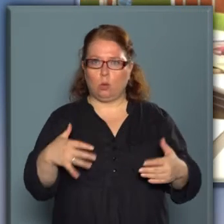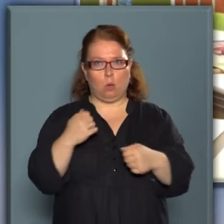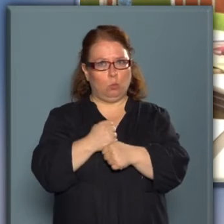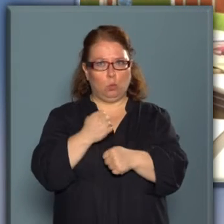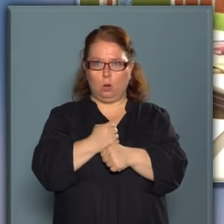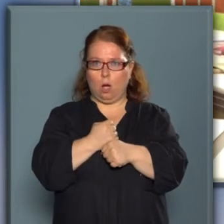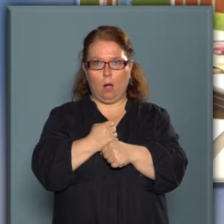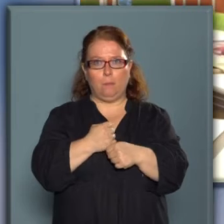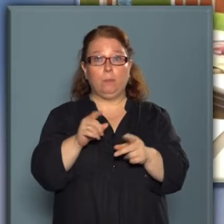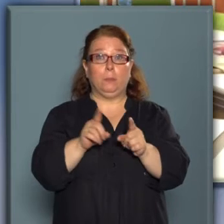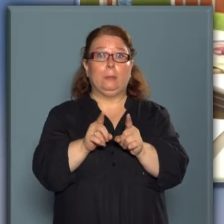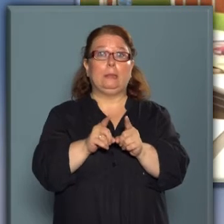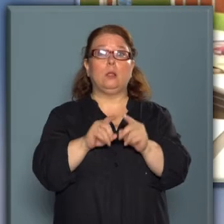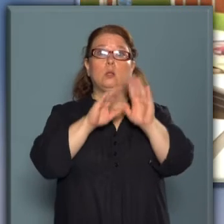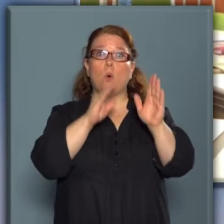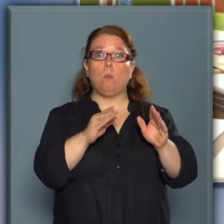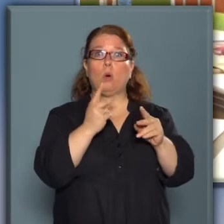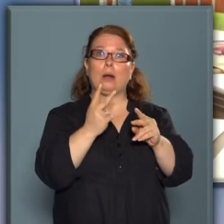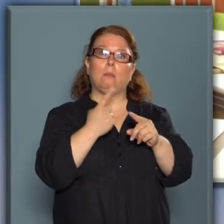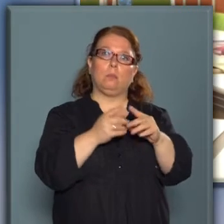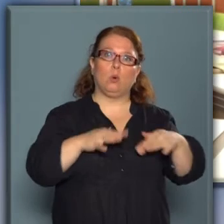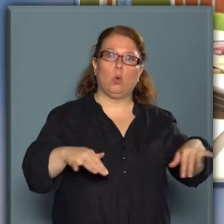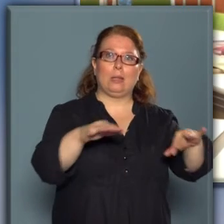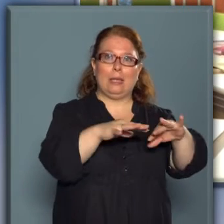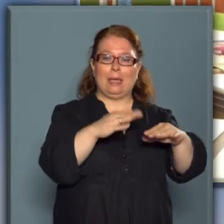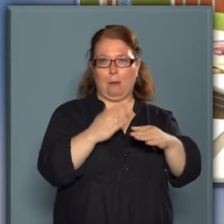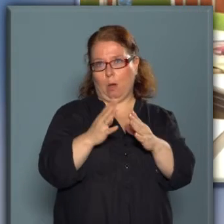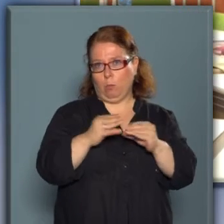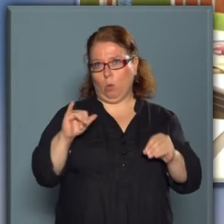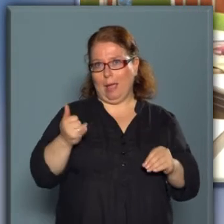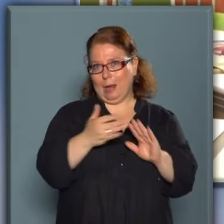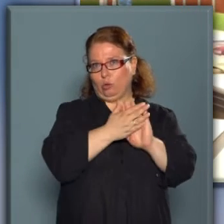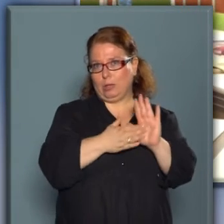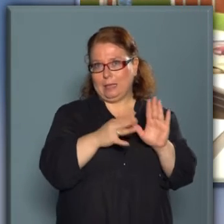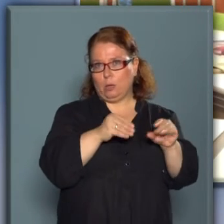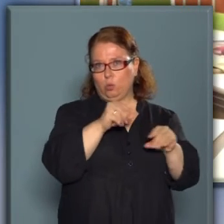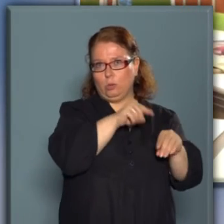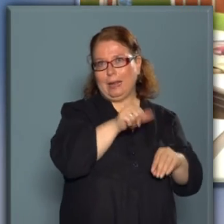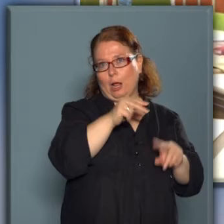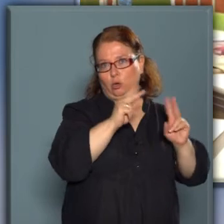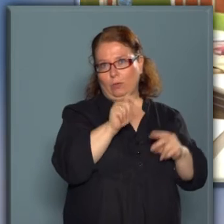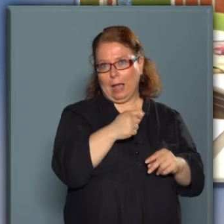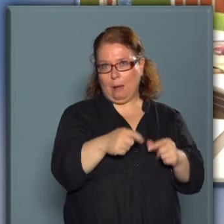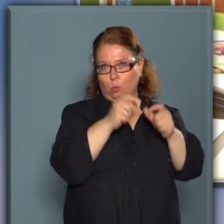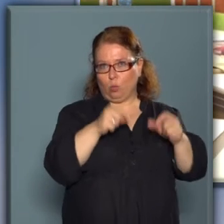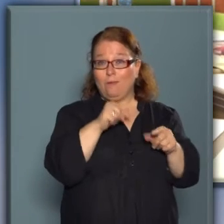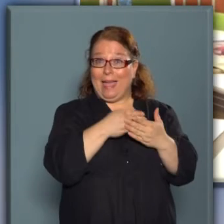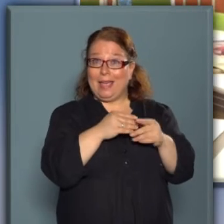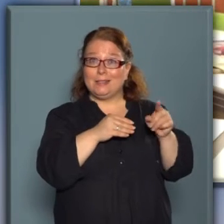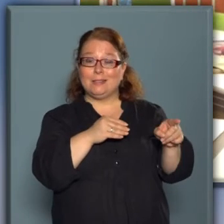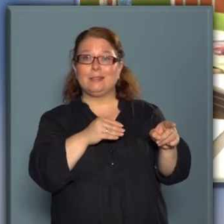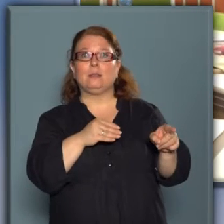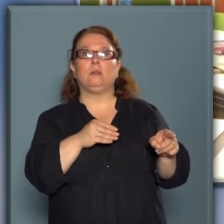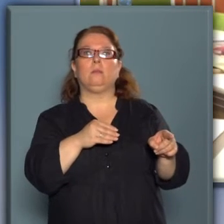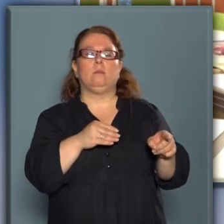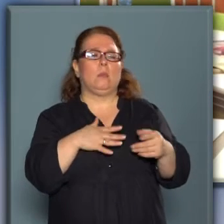nagy munka. Mint ahogy a Szobor és környéke, a Román János, amit elkezdett gyűjteni, az első világháborús könyv, az